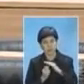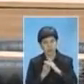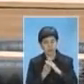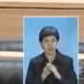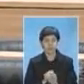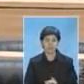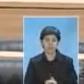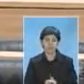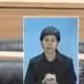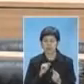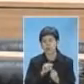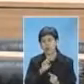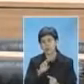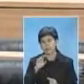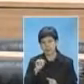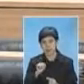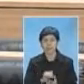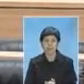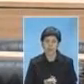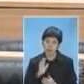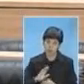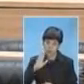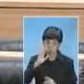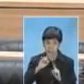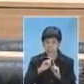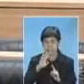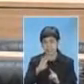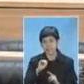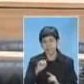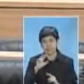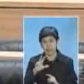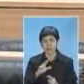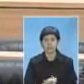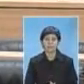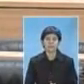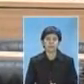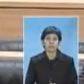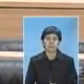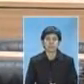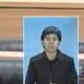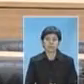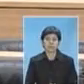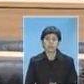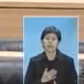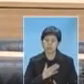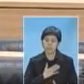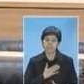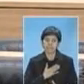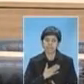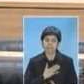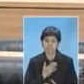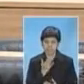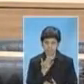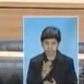ในฐานะสมาชิกรัฐสภาประท้วงข้อ43นะคะคือขอเอ่ยนามนะคะท่